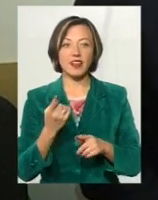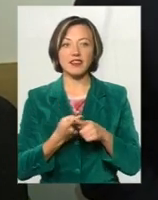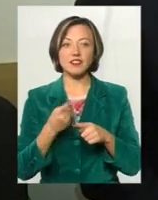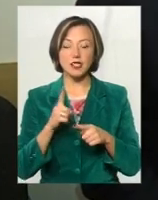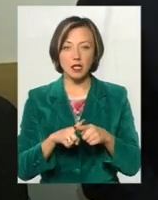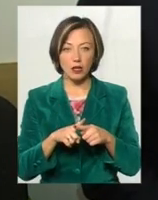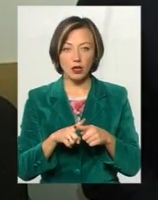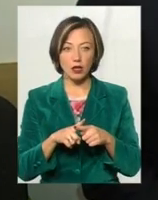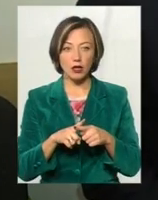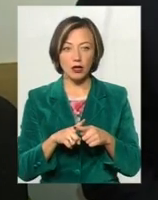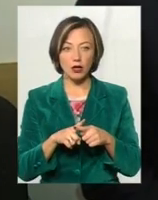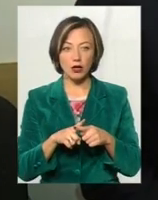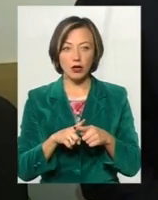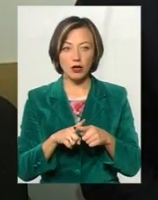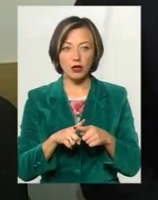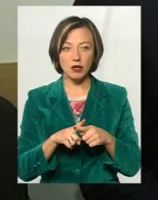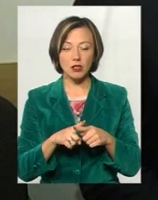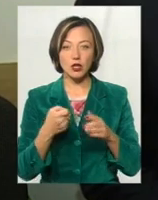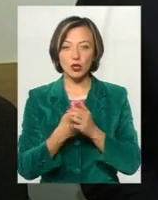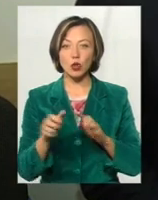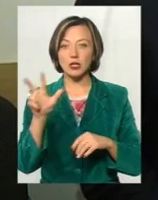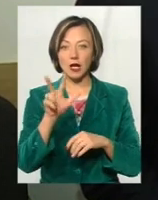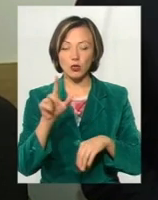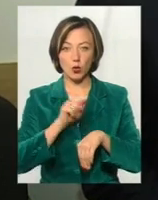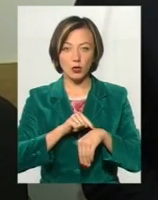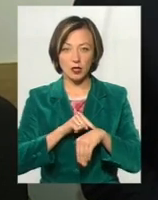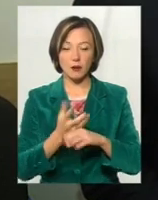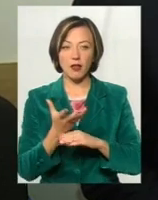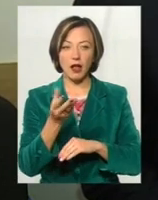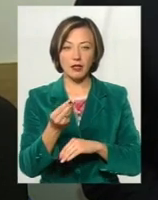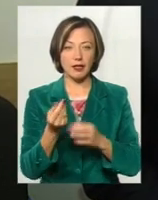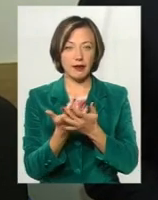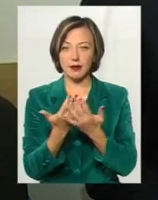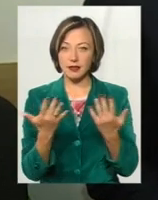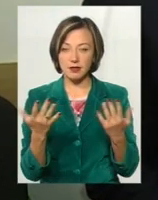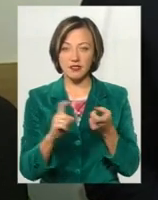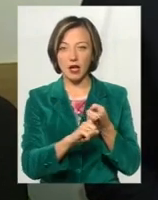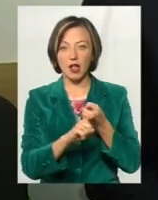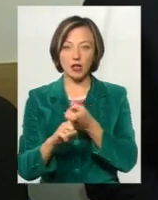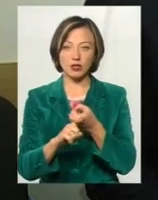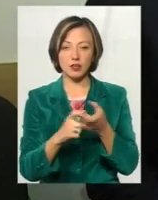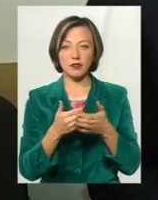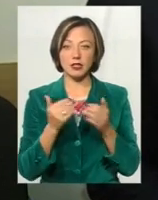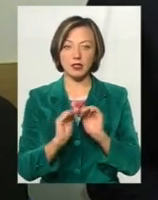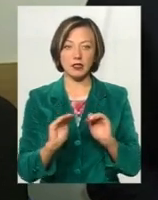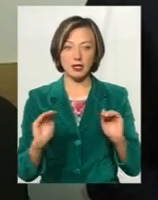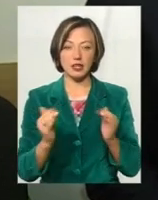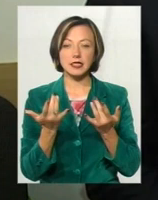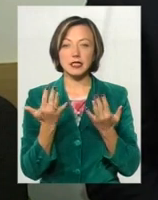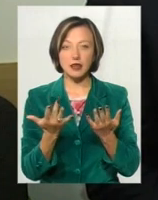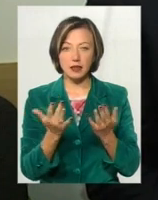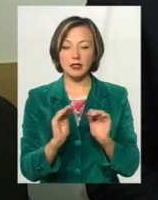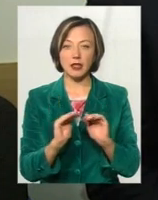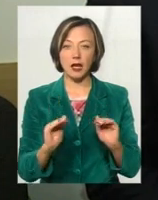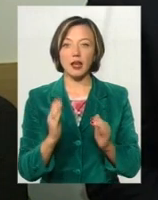цих, що до 3-ї години, плата різна, тому що в залежності від дітей. Скільки кількості